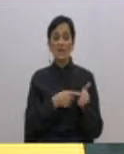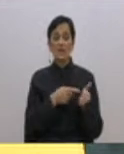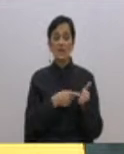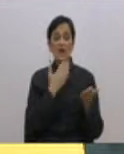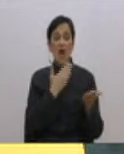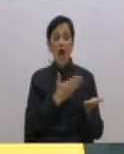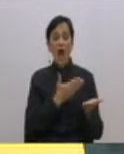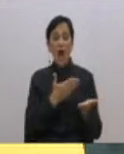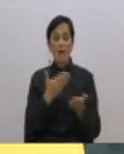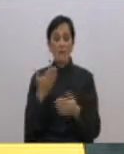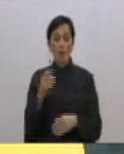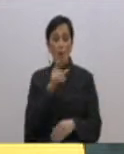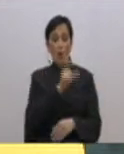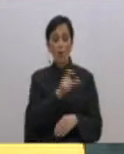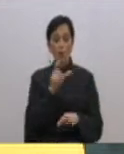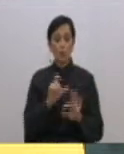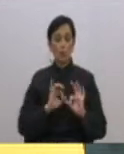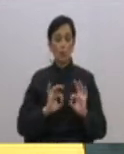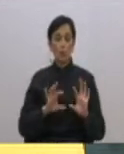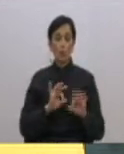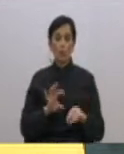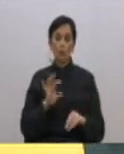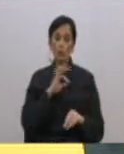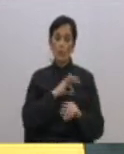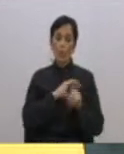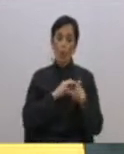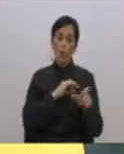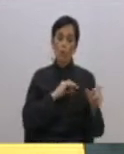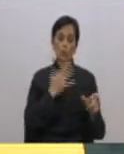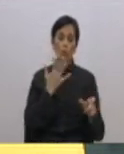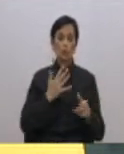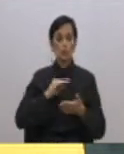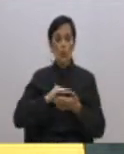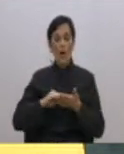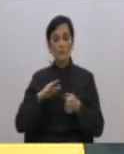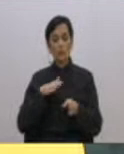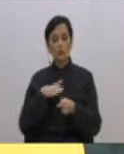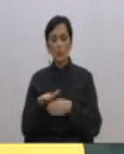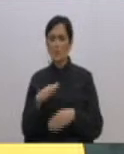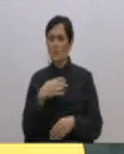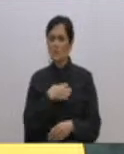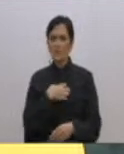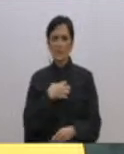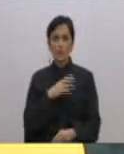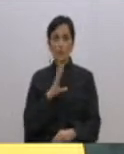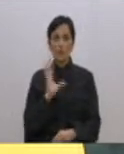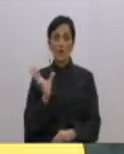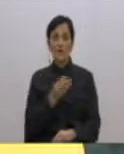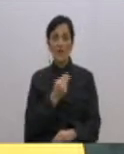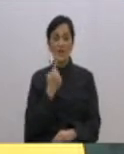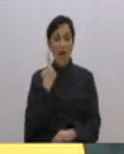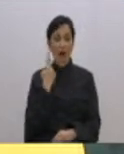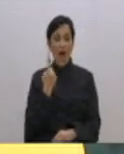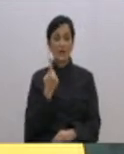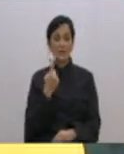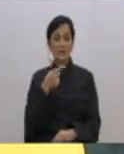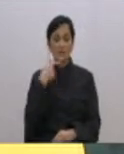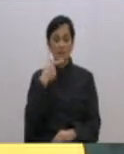რესპონდენტმა, იქნებოდა ეს მოსარგებლე თუ ავტორშემსრულებელი, არ აქვს მნიშვნელობა, ყველა მერთირამ აღნიშნა.